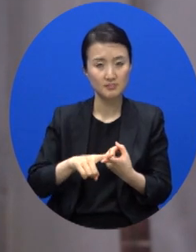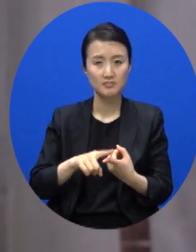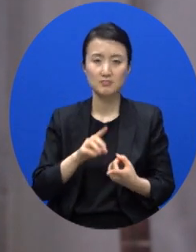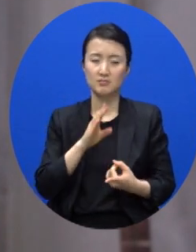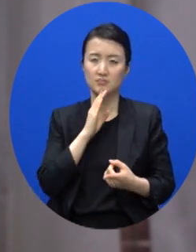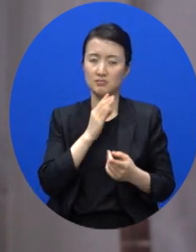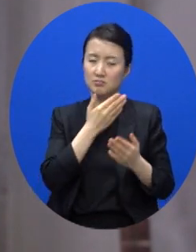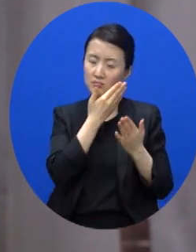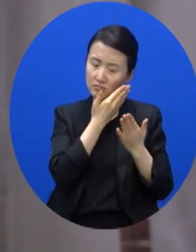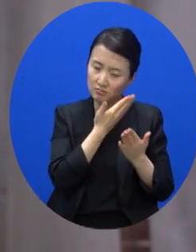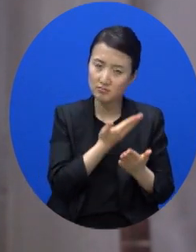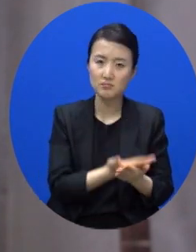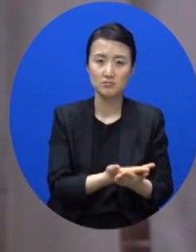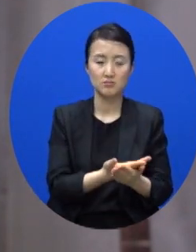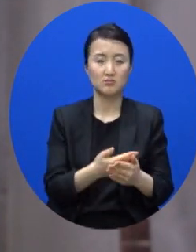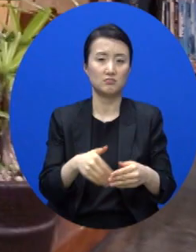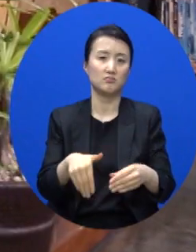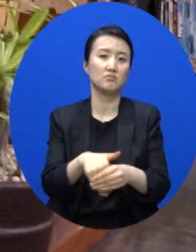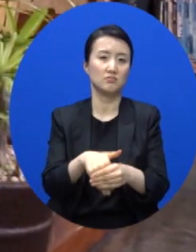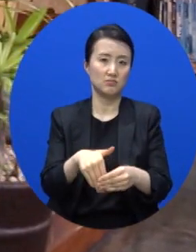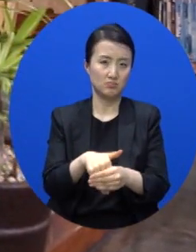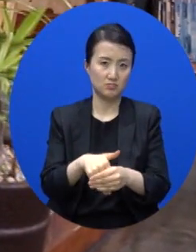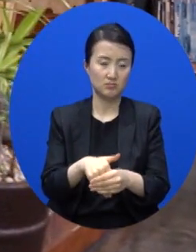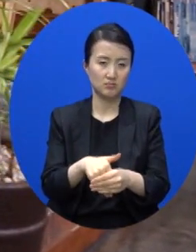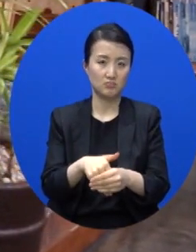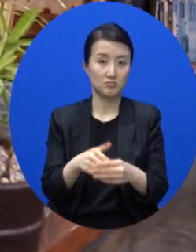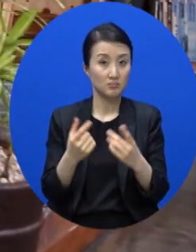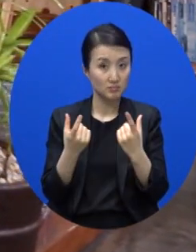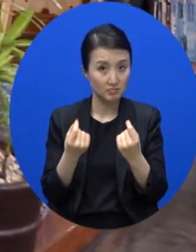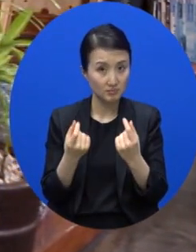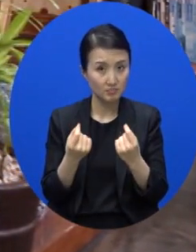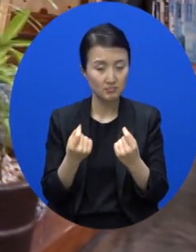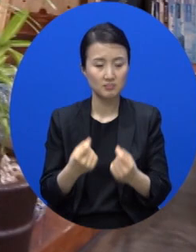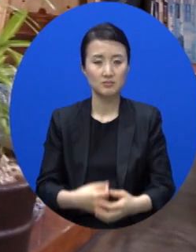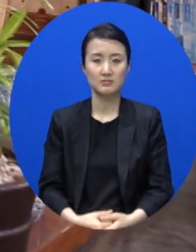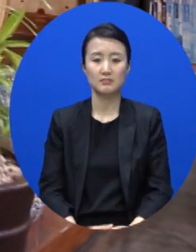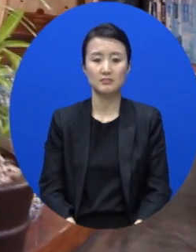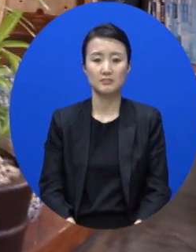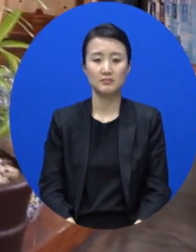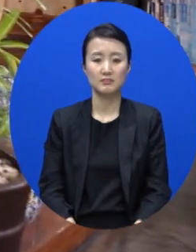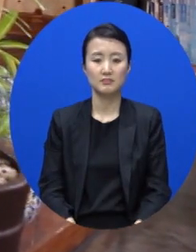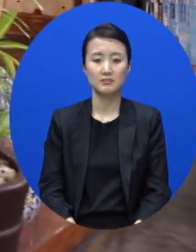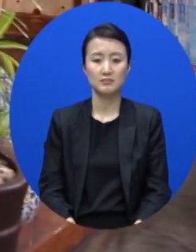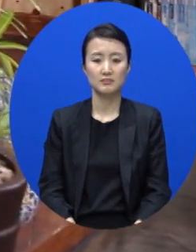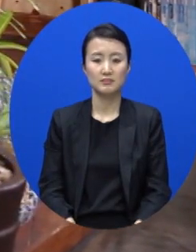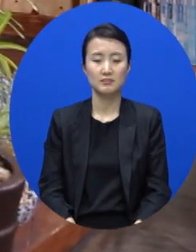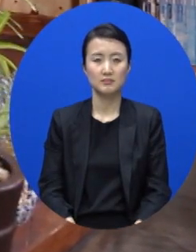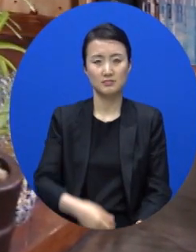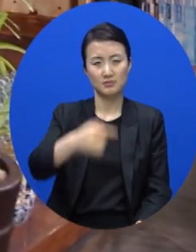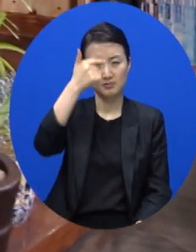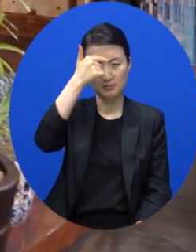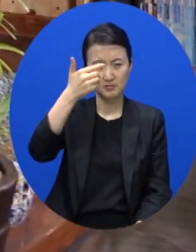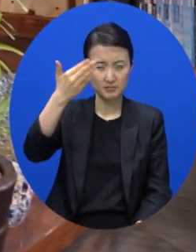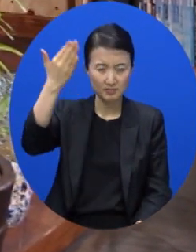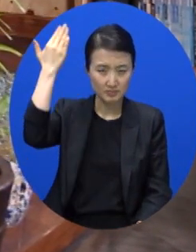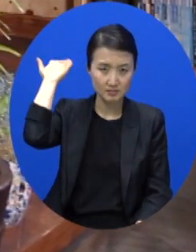소중한 문화 자산입니다. 이런 그 옛날 수제 방법을